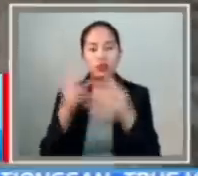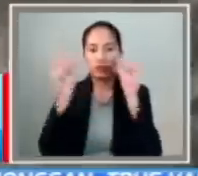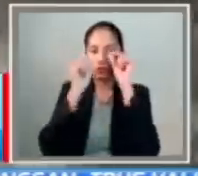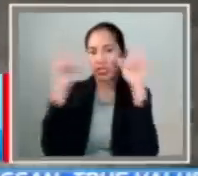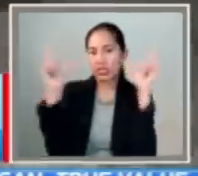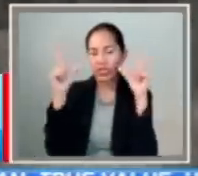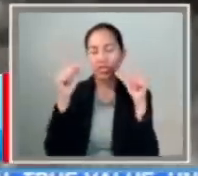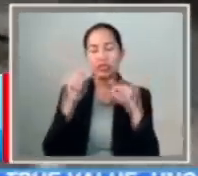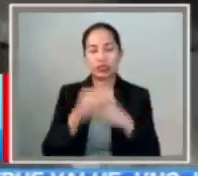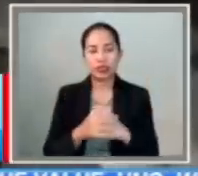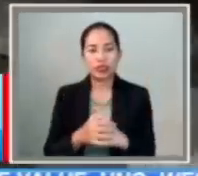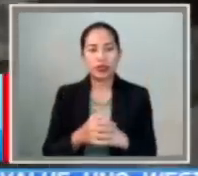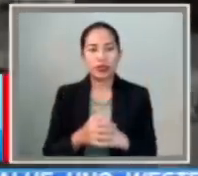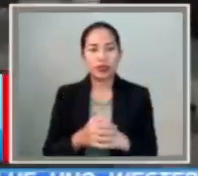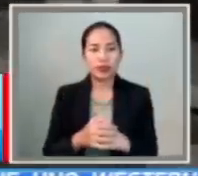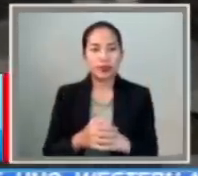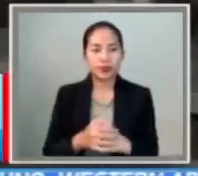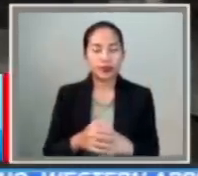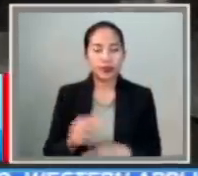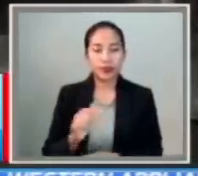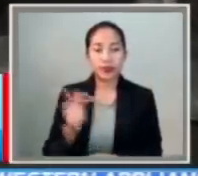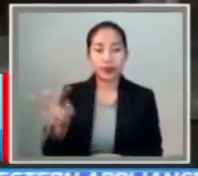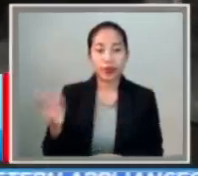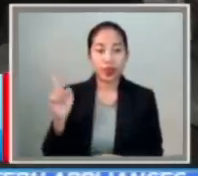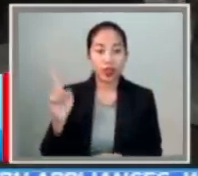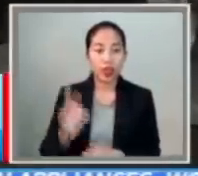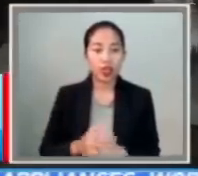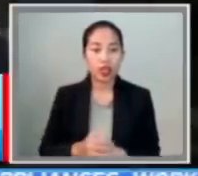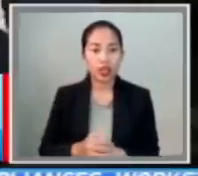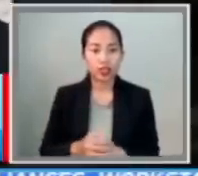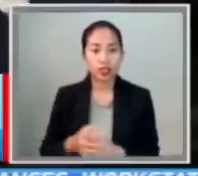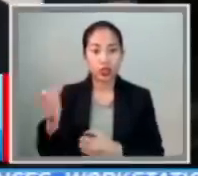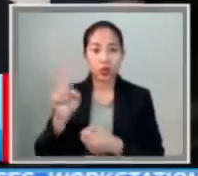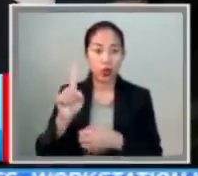din sa aksidente ang driver ng trailer na dinala rin sa ospital.